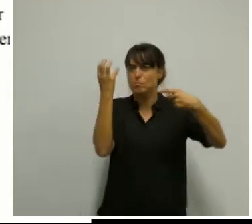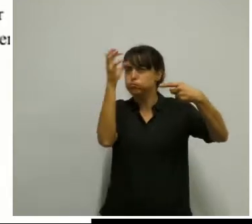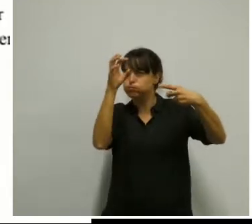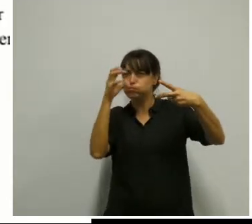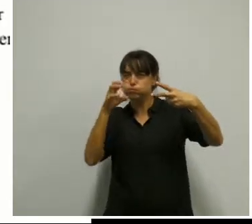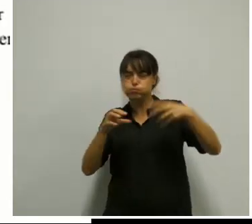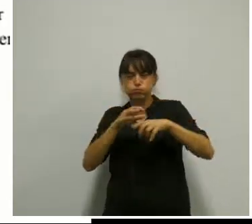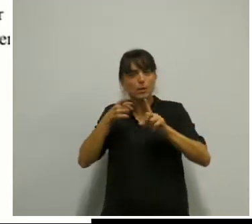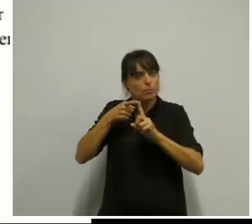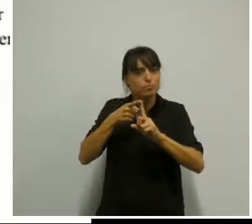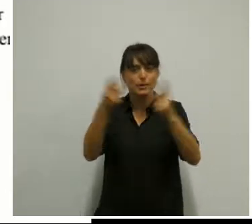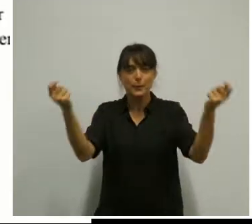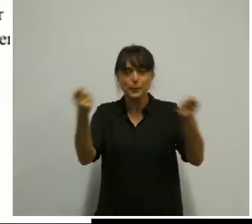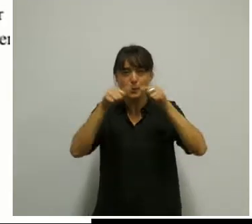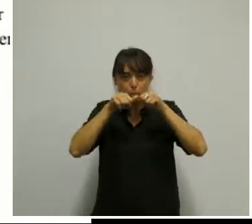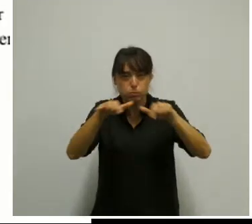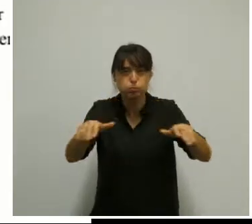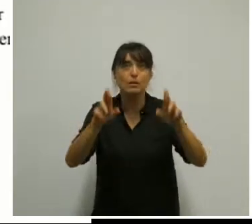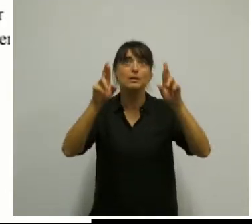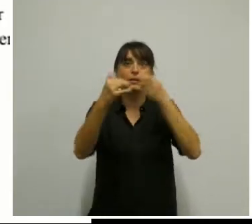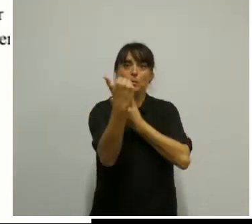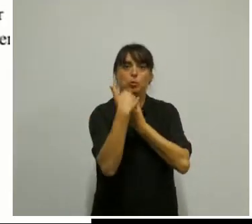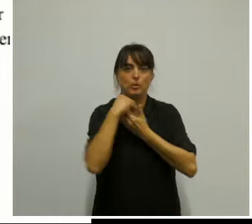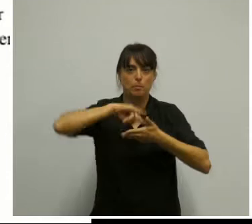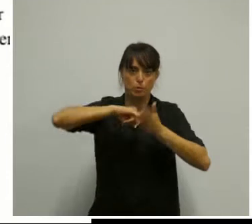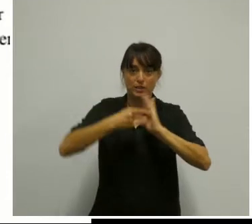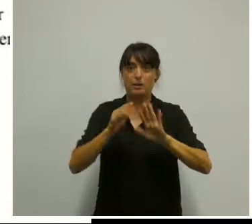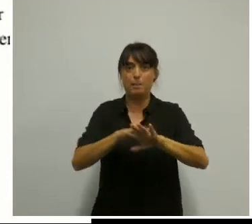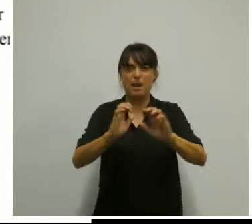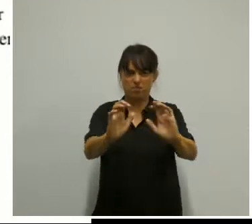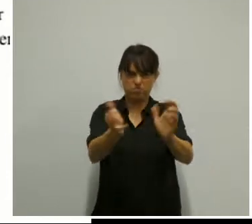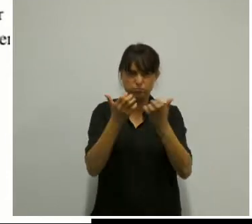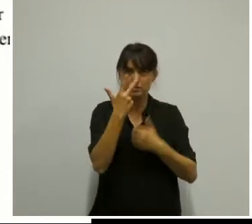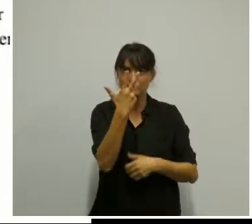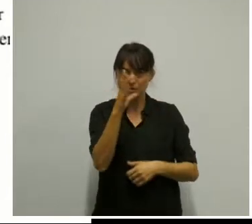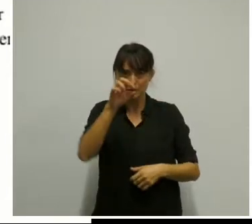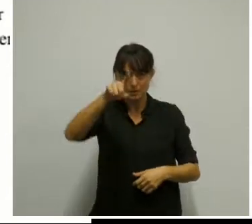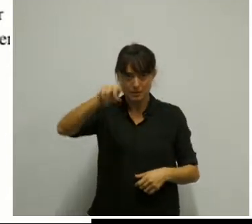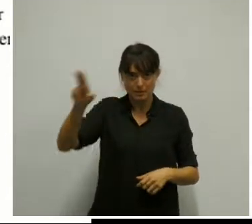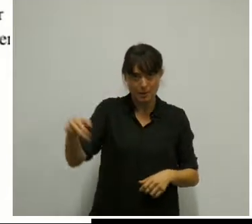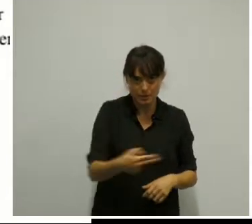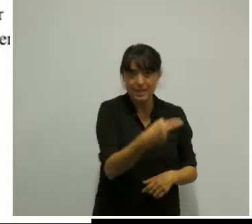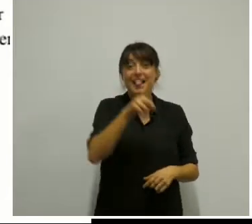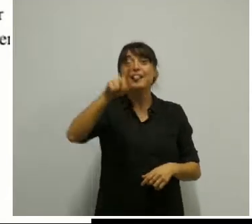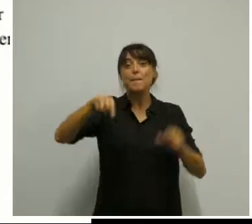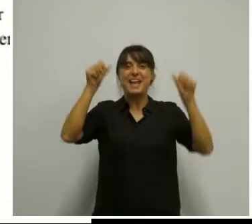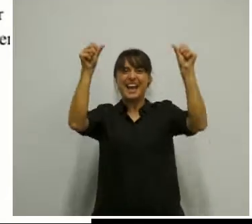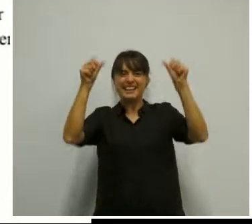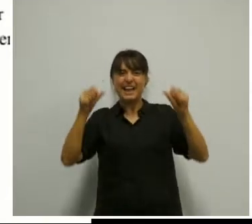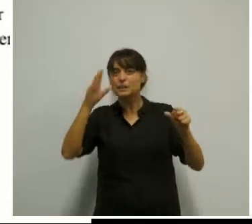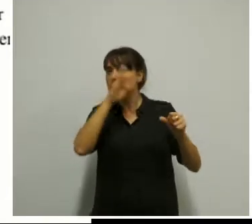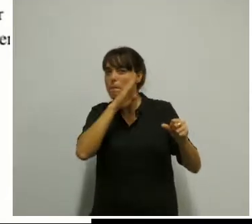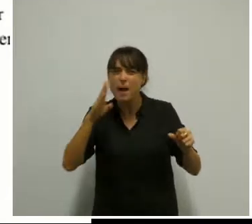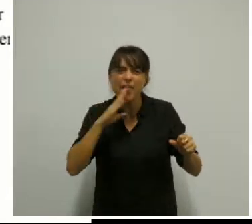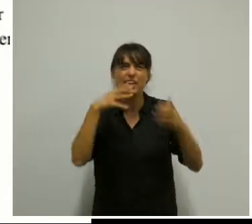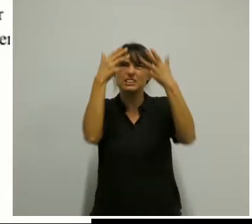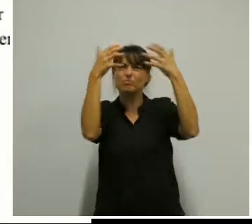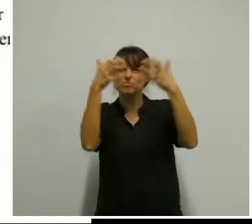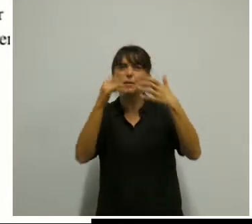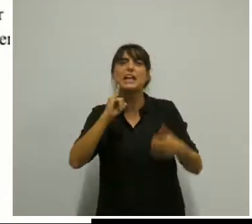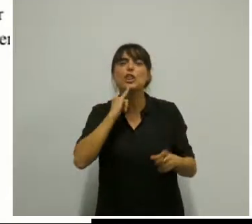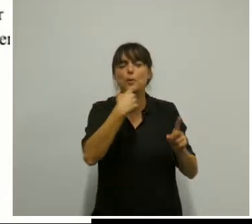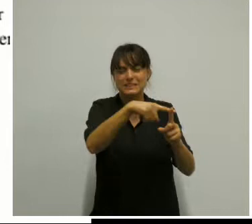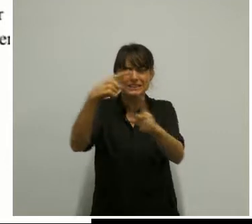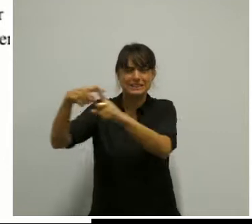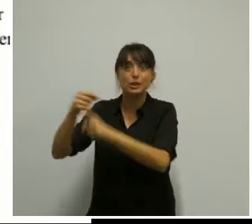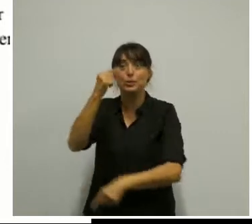imaginar difonent perquè la gent ens votés el nostre projecte. Els cartells, els pares i les mares van dissenyar cartells amb tots els idiomes. Em sembla que eren